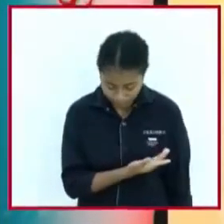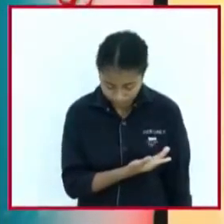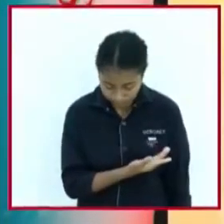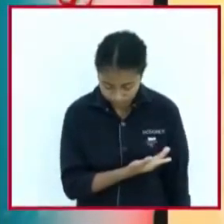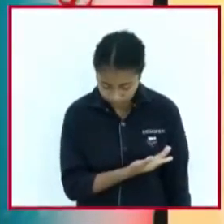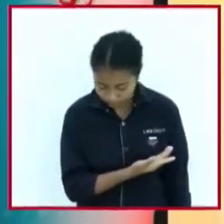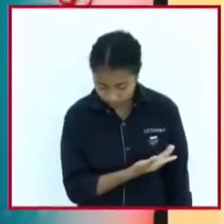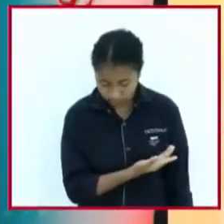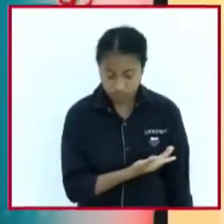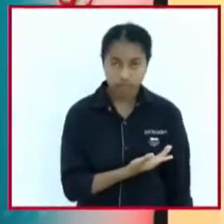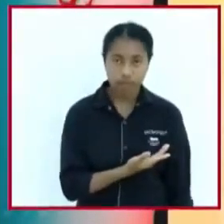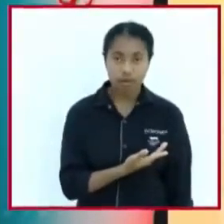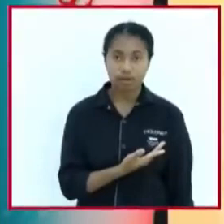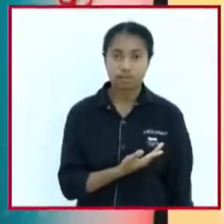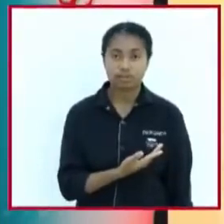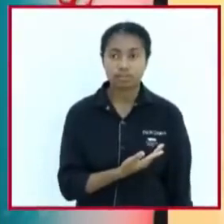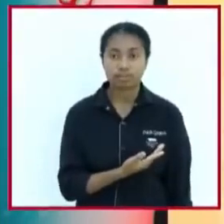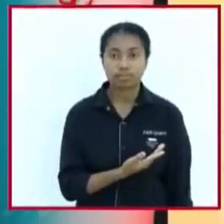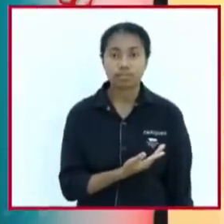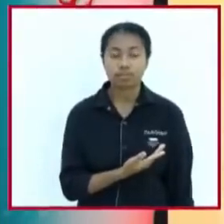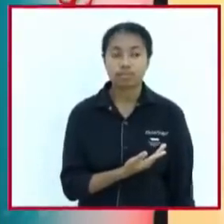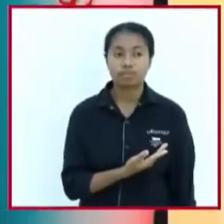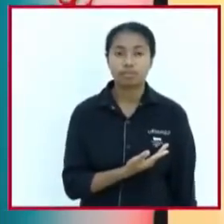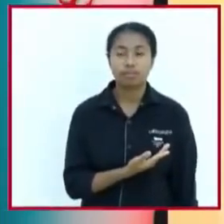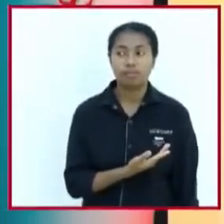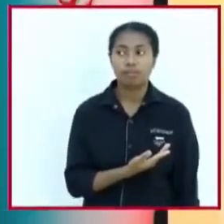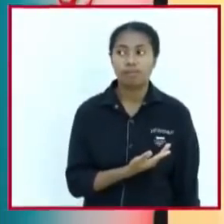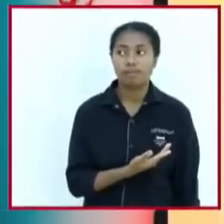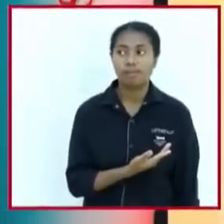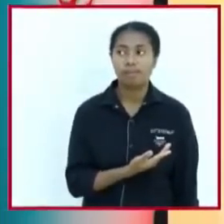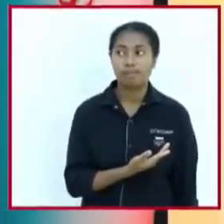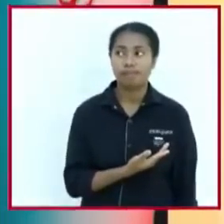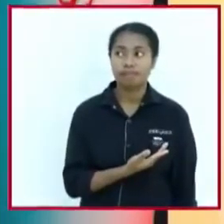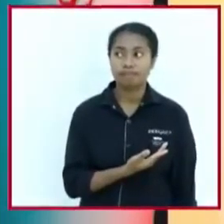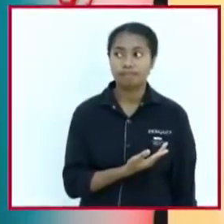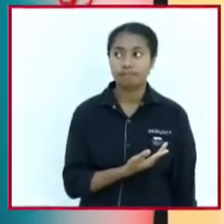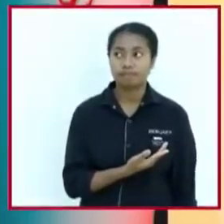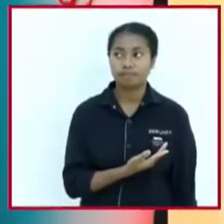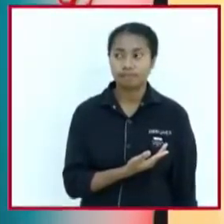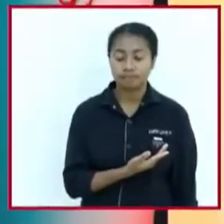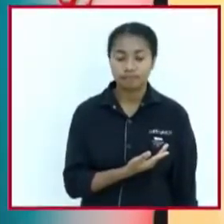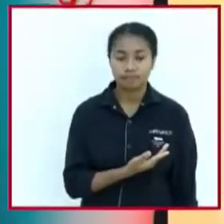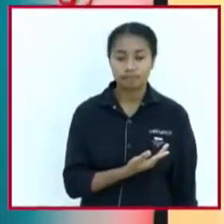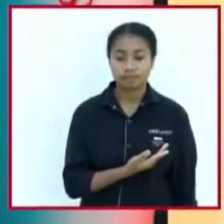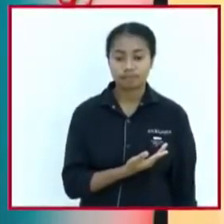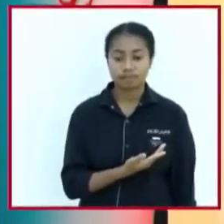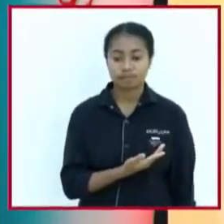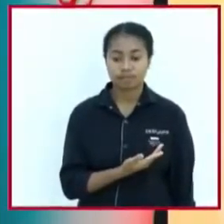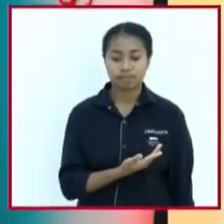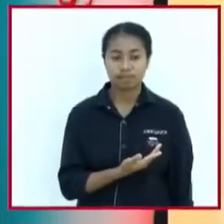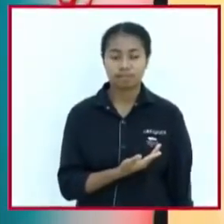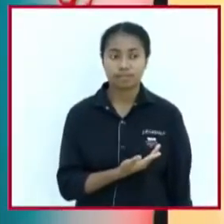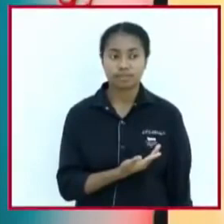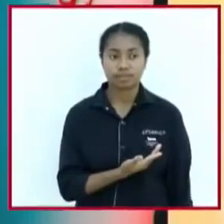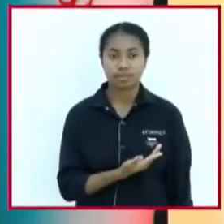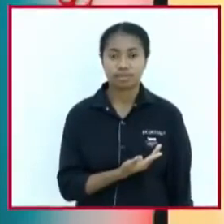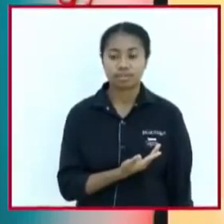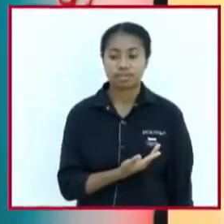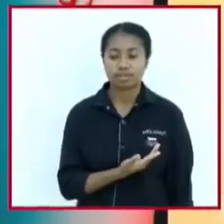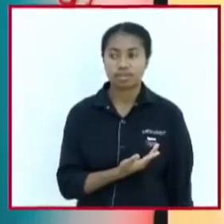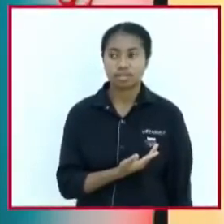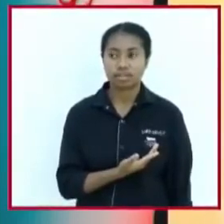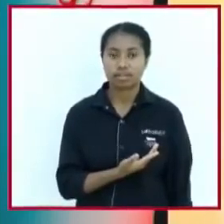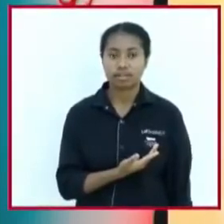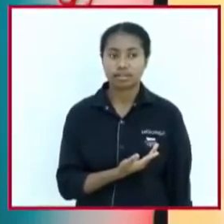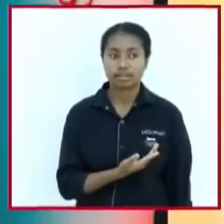mendorong dalam kasih dan pekerjaan baik jangan kita menjauhkan diri dari pertemuan-pertemuan ibadah kita seperti dibiasakan beberapa